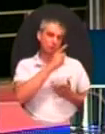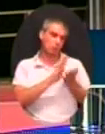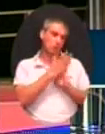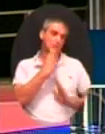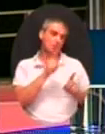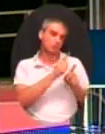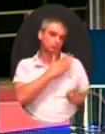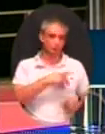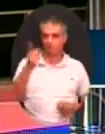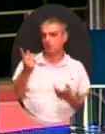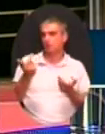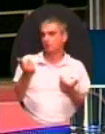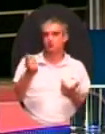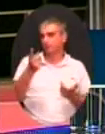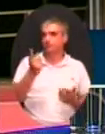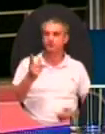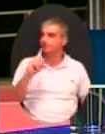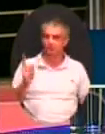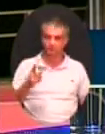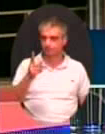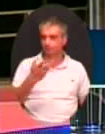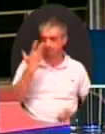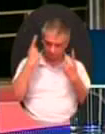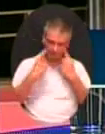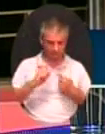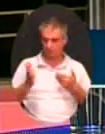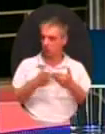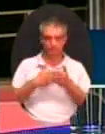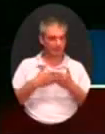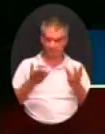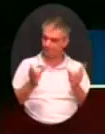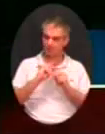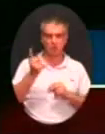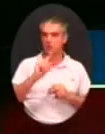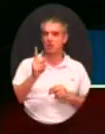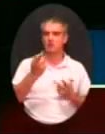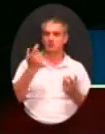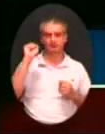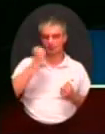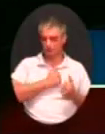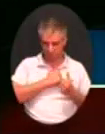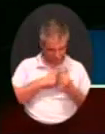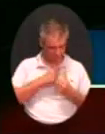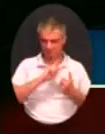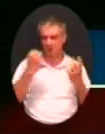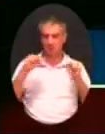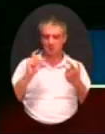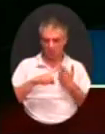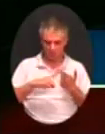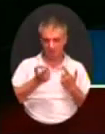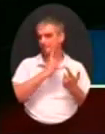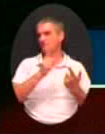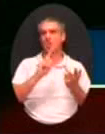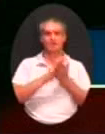כמו שהוא רוצה, ואתה תתגייר. אתה מנקוב אחר? לא, הוא בא והוא... אבל החרדים מנקוב אחר לא מתחתנים, לא עם הציונות הדתית, ולא עם החילונים, ולא